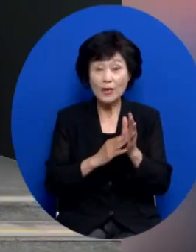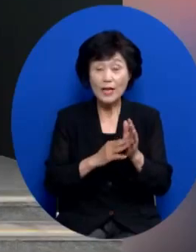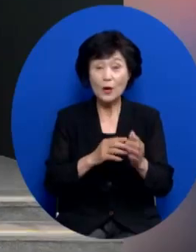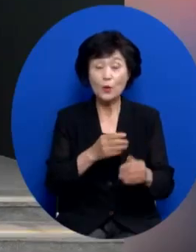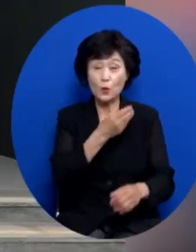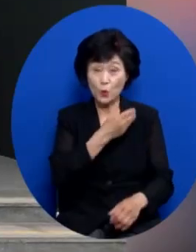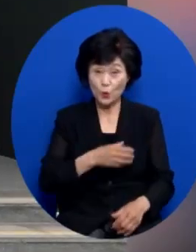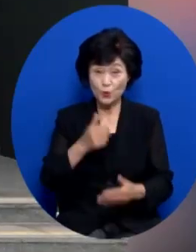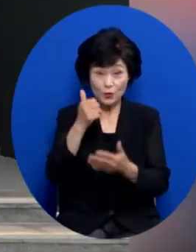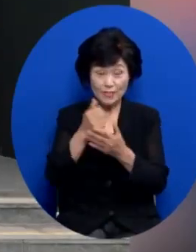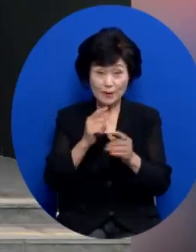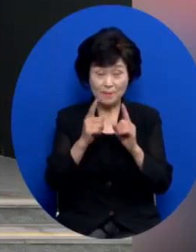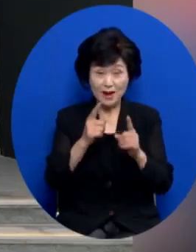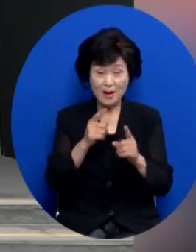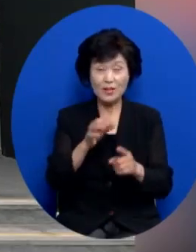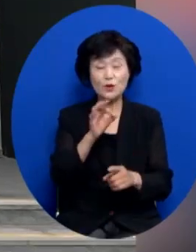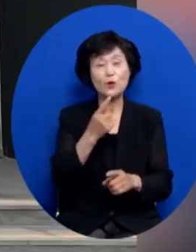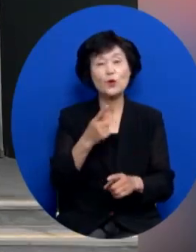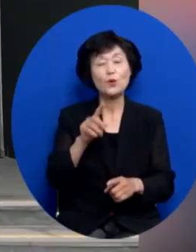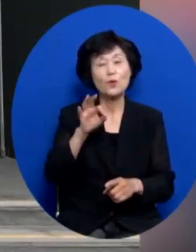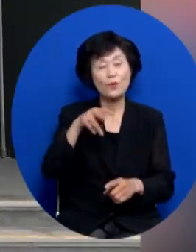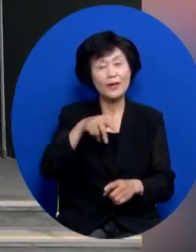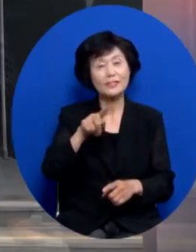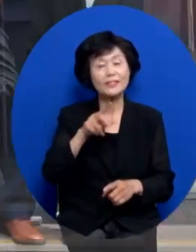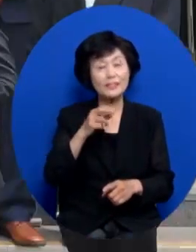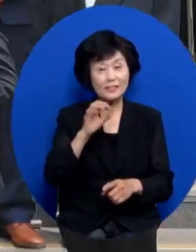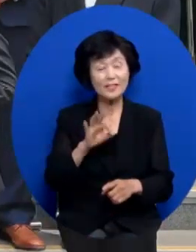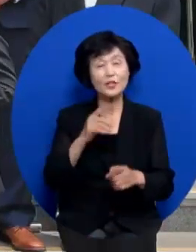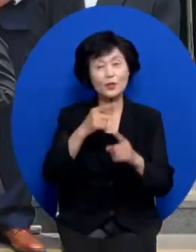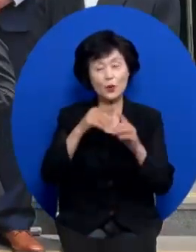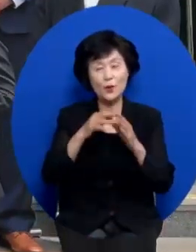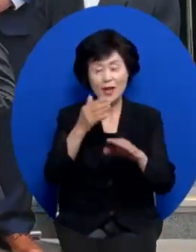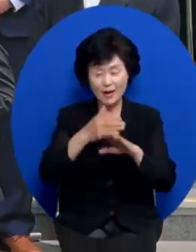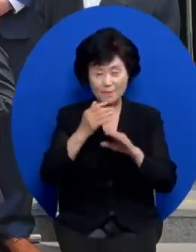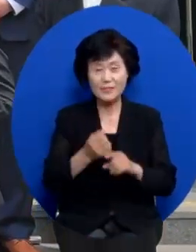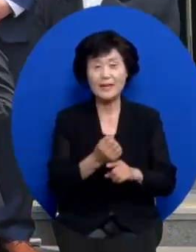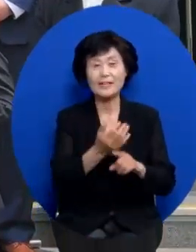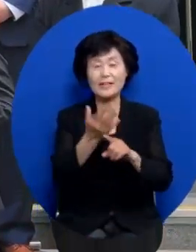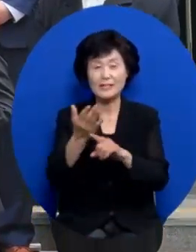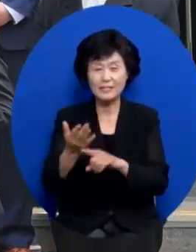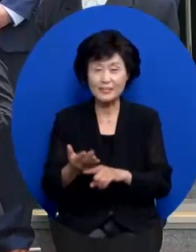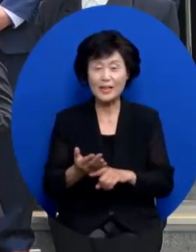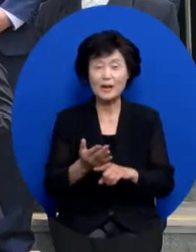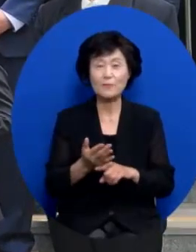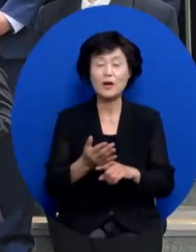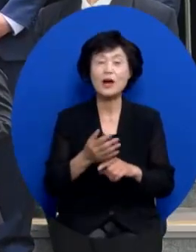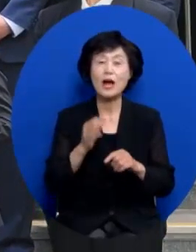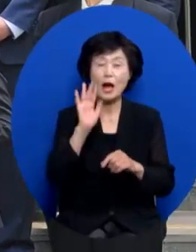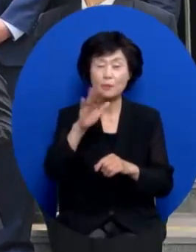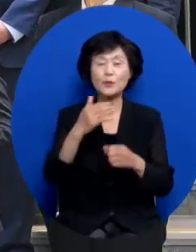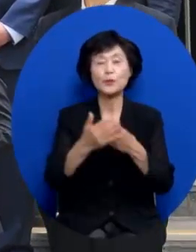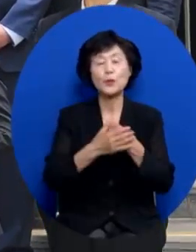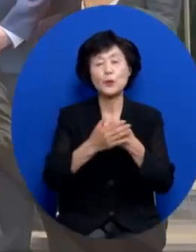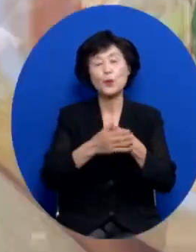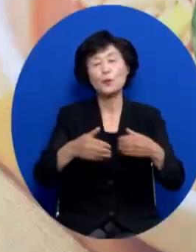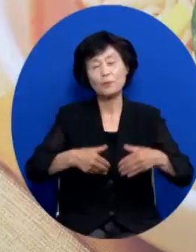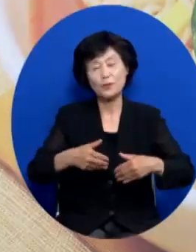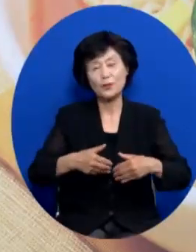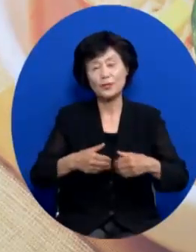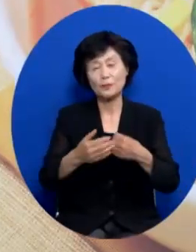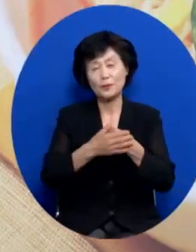구청장은 왕성교회에 감사를 전하고 나눔으로 행복한 관악을 만드는 데 도움이 필요하다며 지원을